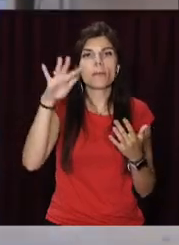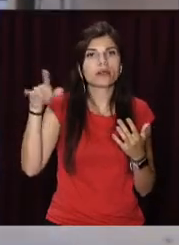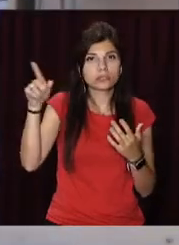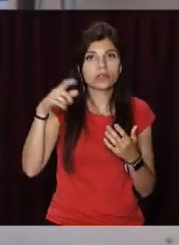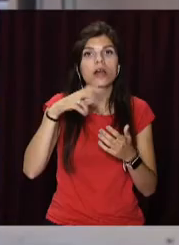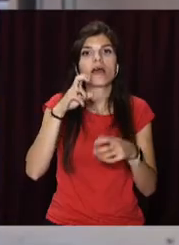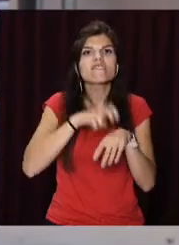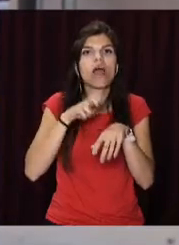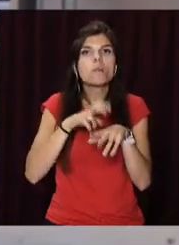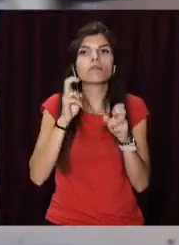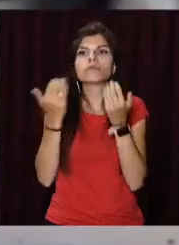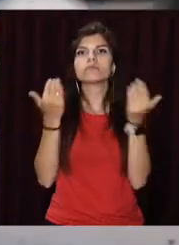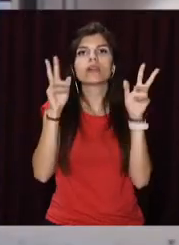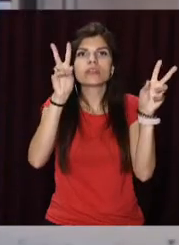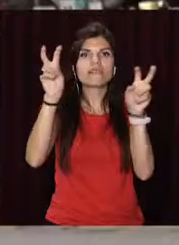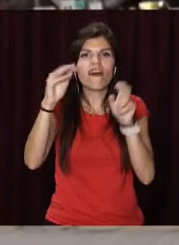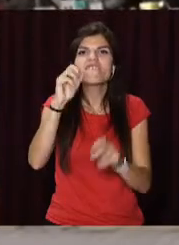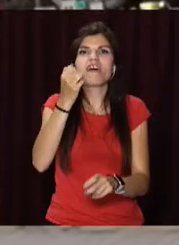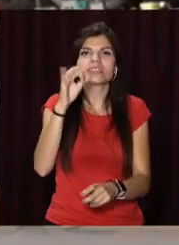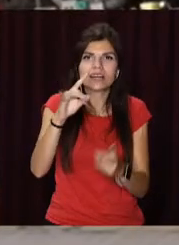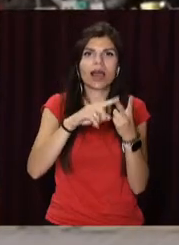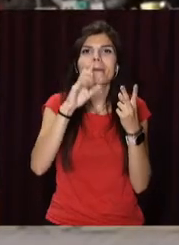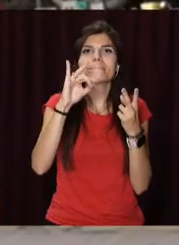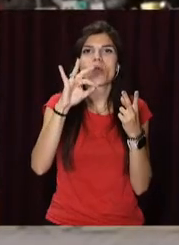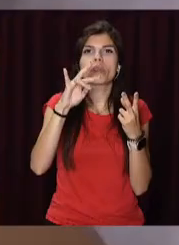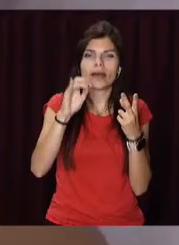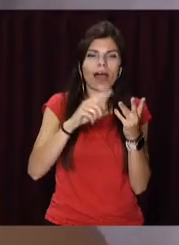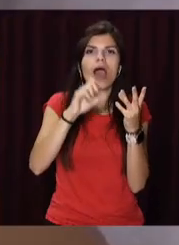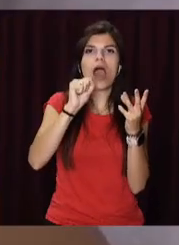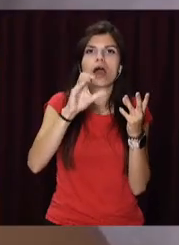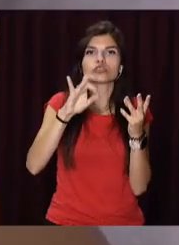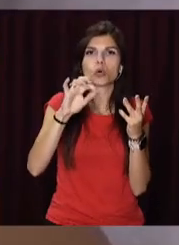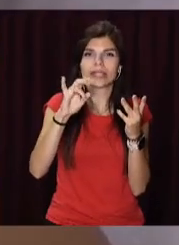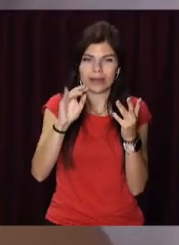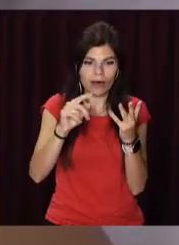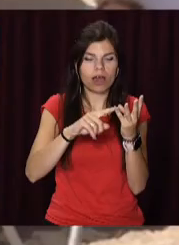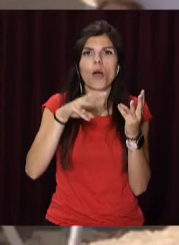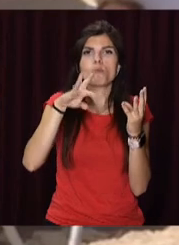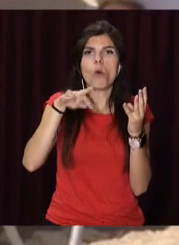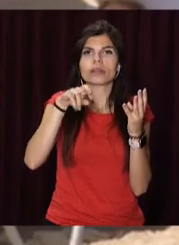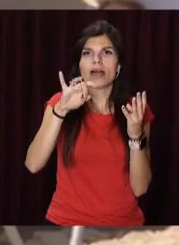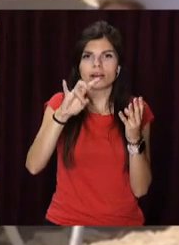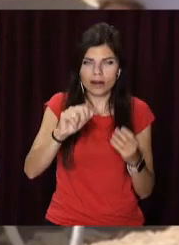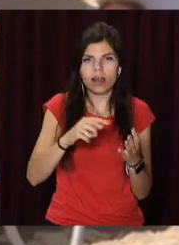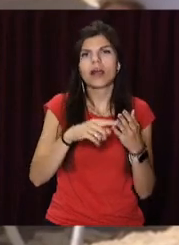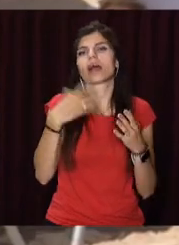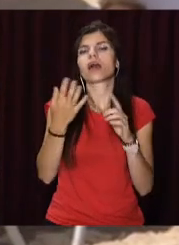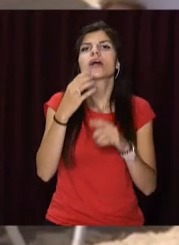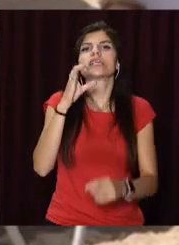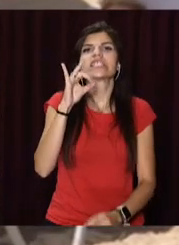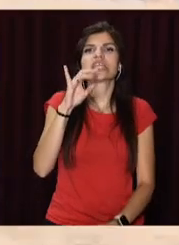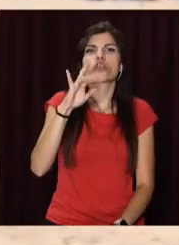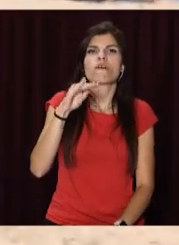з лікарських засобів. У переліку Pfizer, BioNTech, AstraZeneca, Moderna, Janssen, Sputnik V або